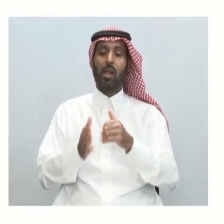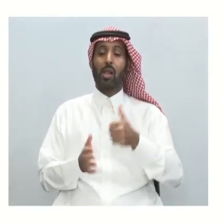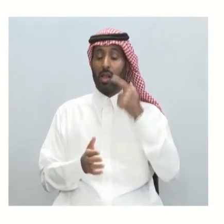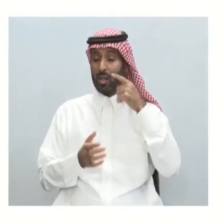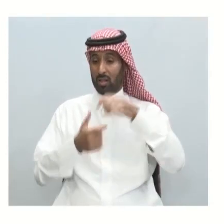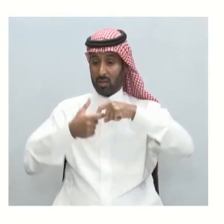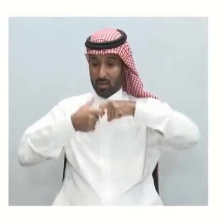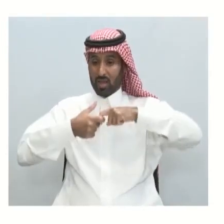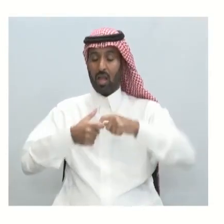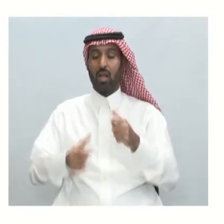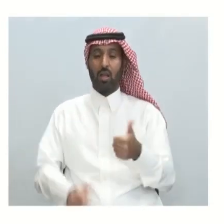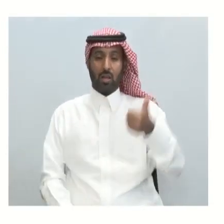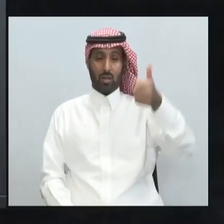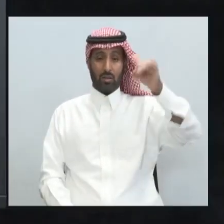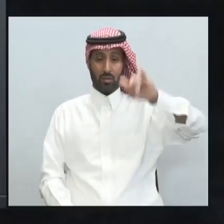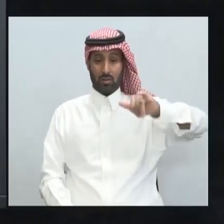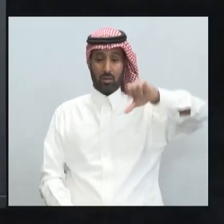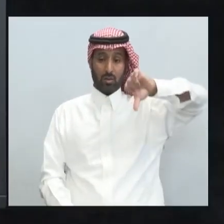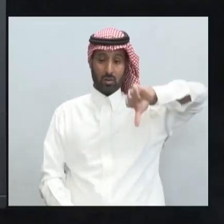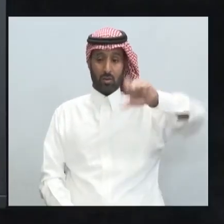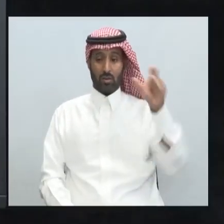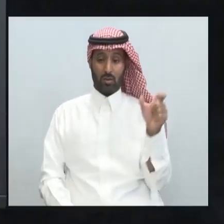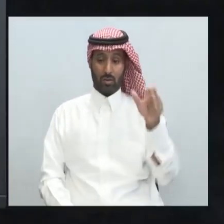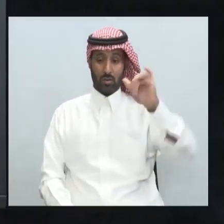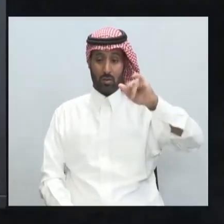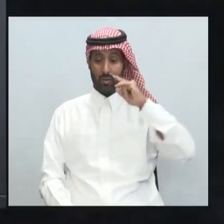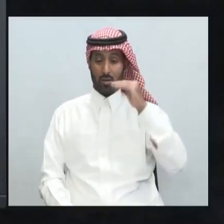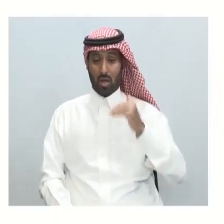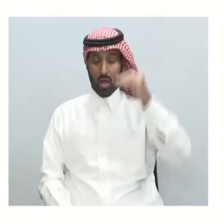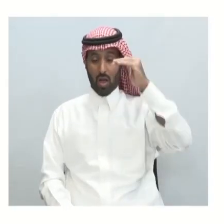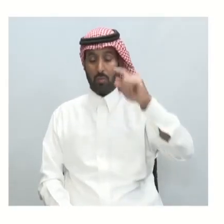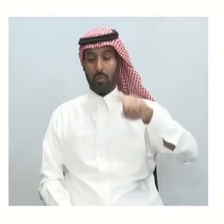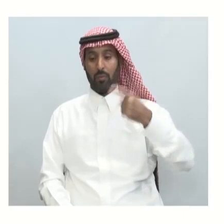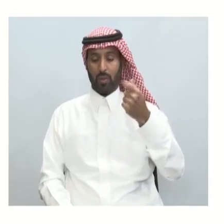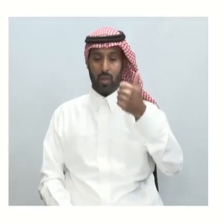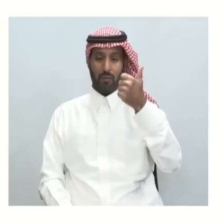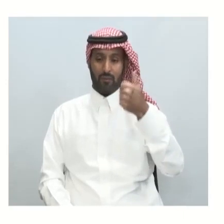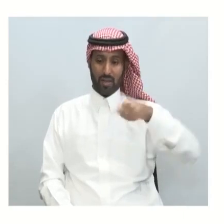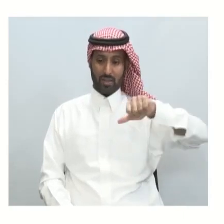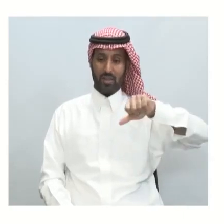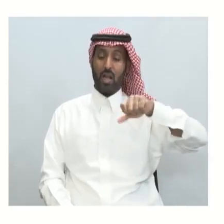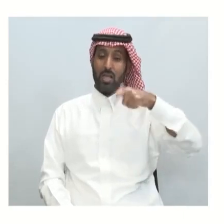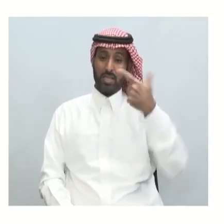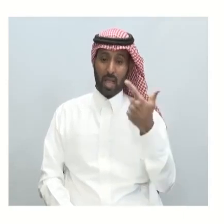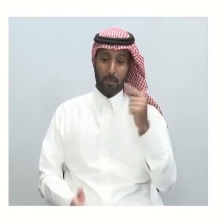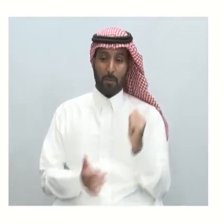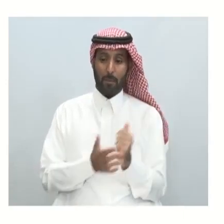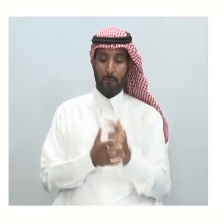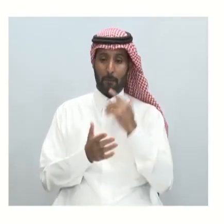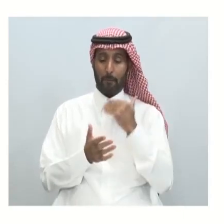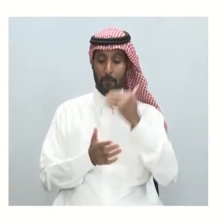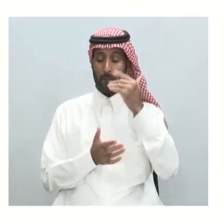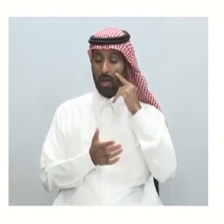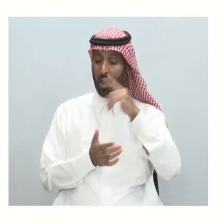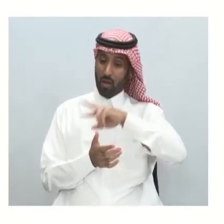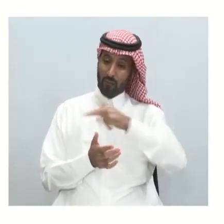فرق الكهروسالبيه اكبر من 1.7 لاحظ معي تتكون الرابطه الايونيه عندما يكون